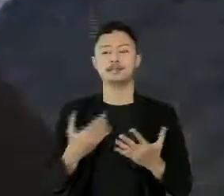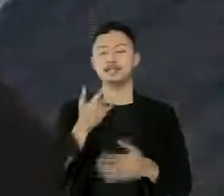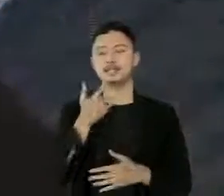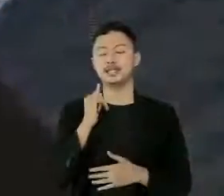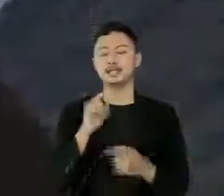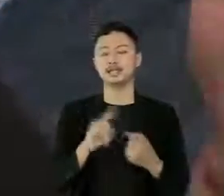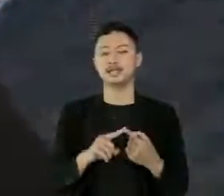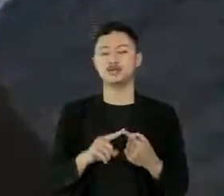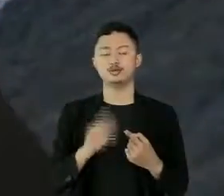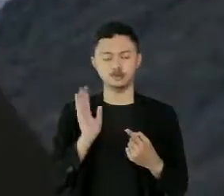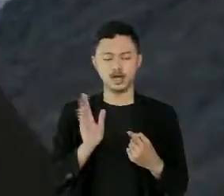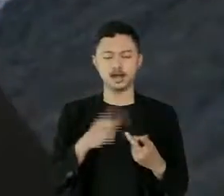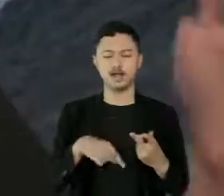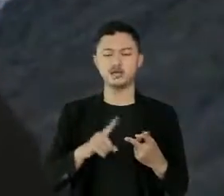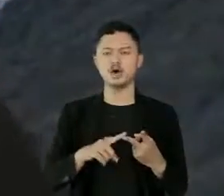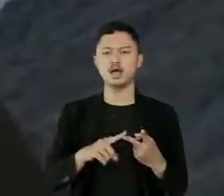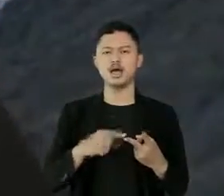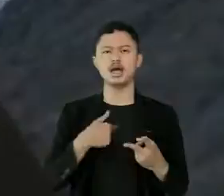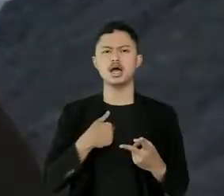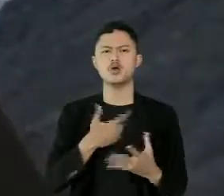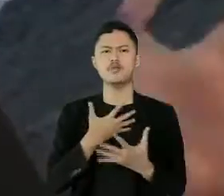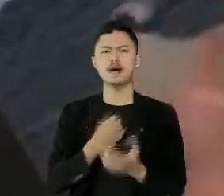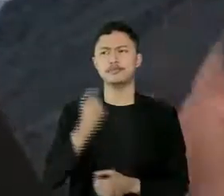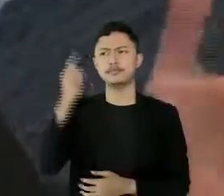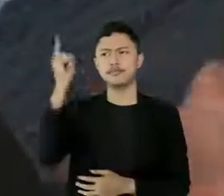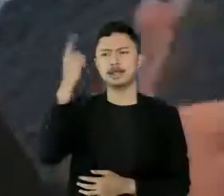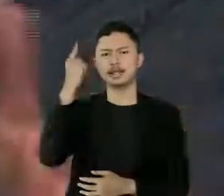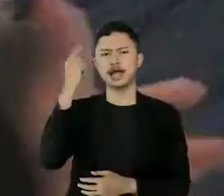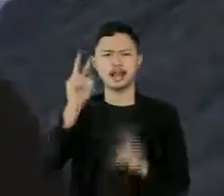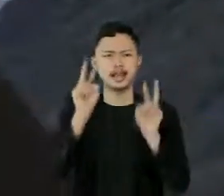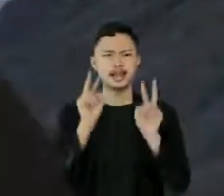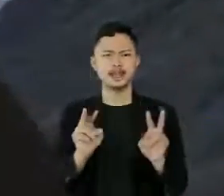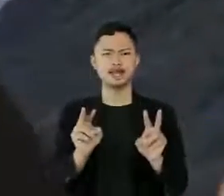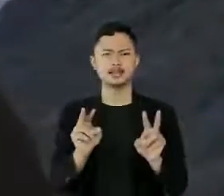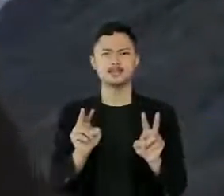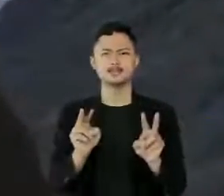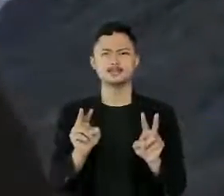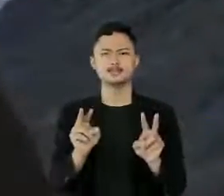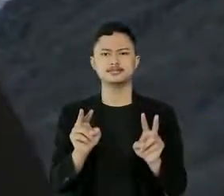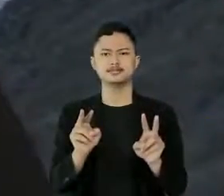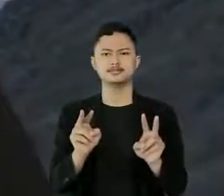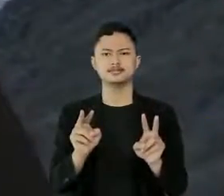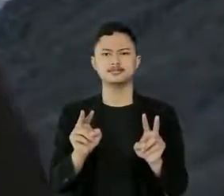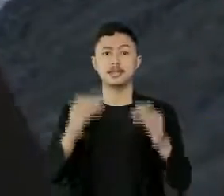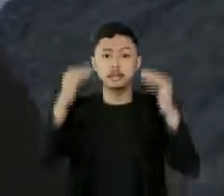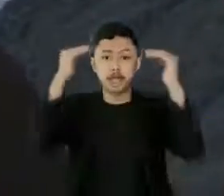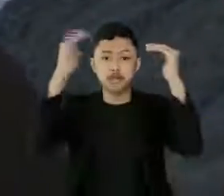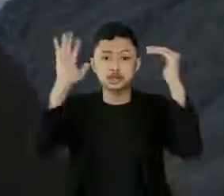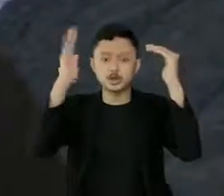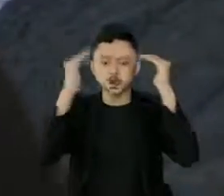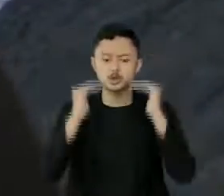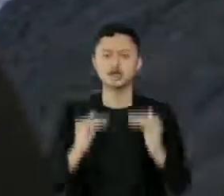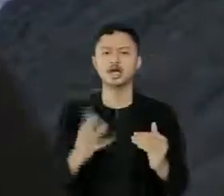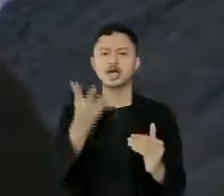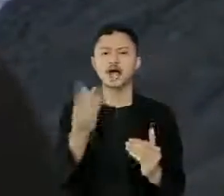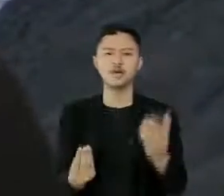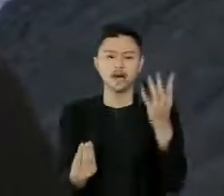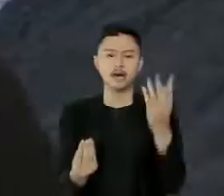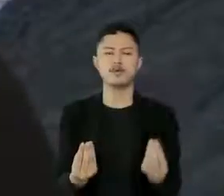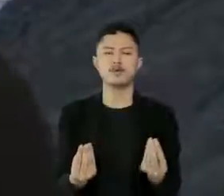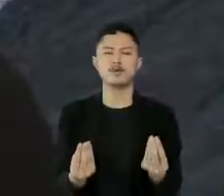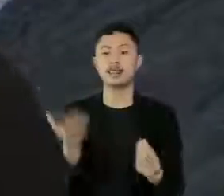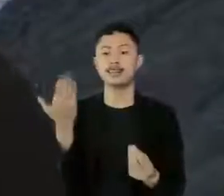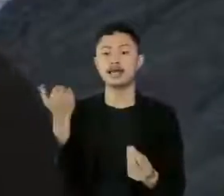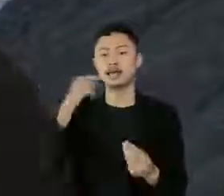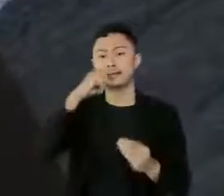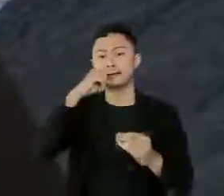mindset tadi pertama, yang kedua juga pengen banget nih pemerintah benar-benar ngelihat juga ini lah di permukaan, tapi bisa masuk ke daerah-daerah. Tadi kalau Mas Andi bisa bilang